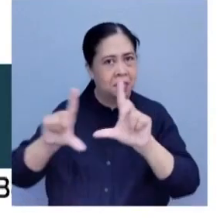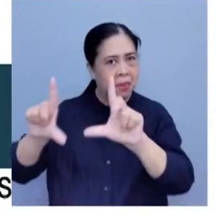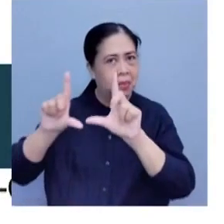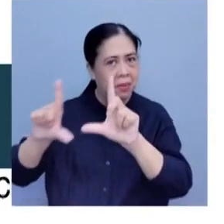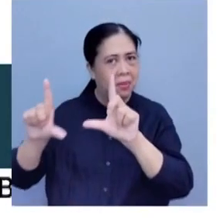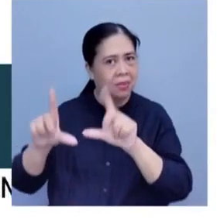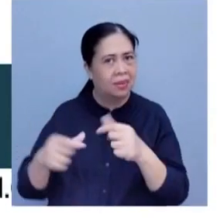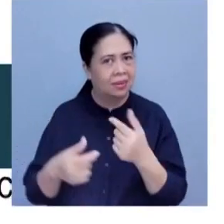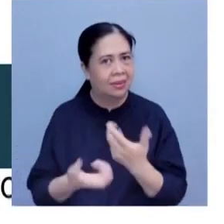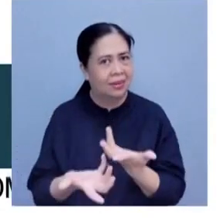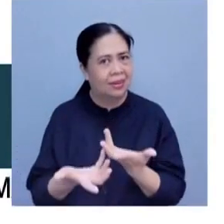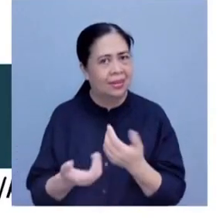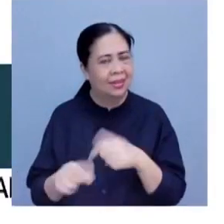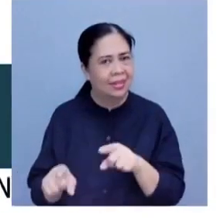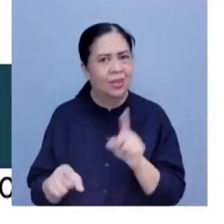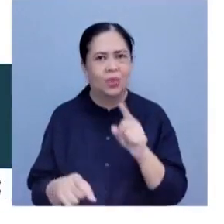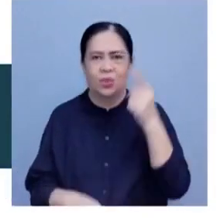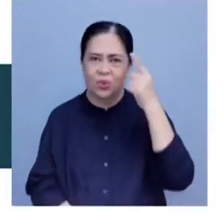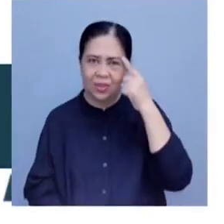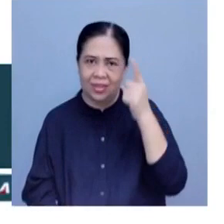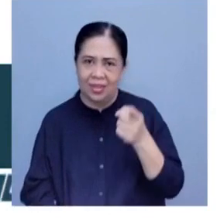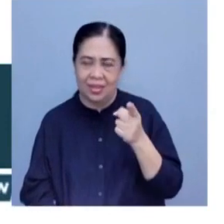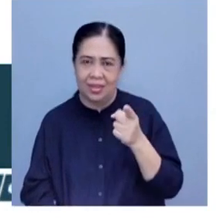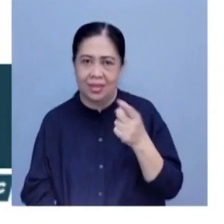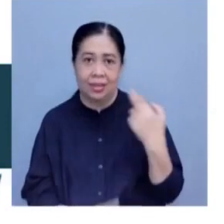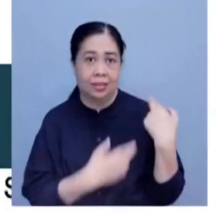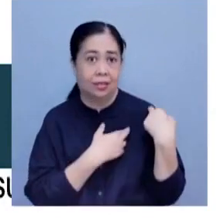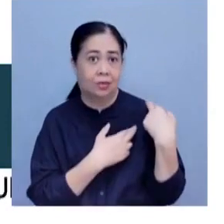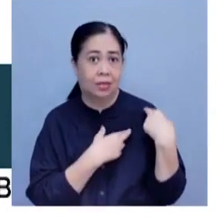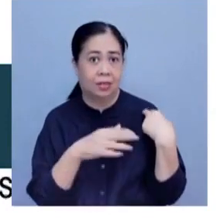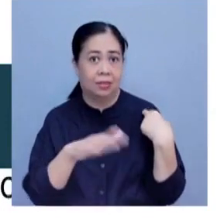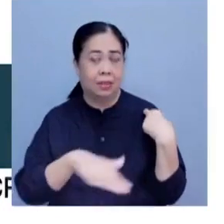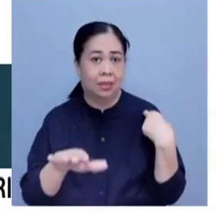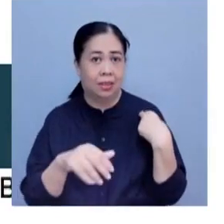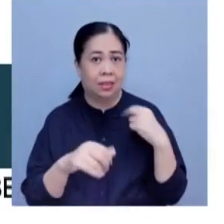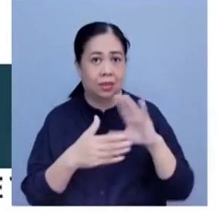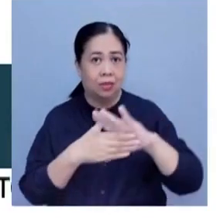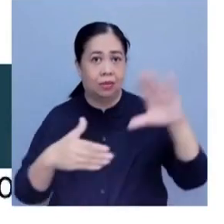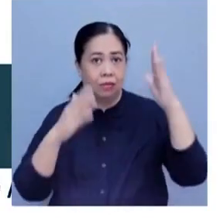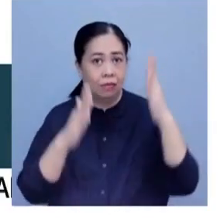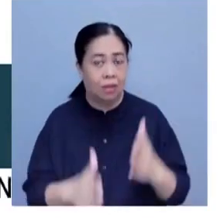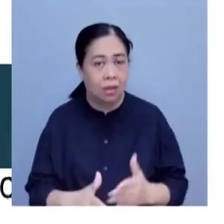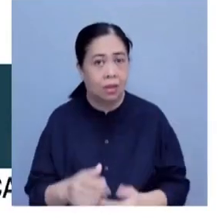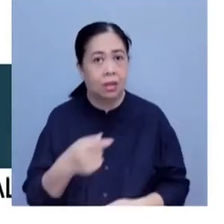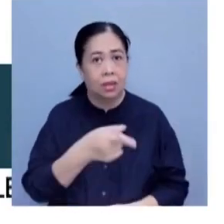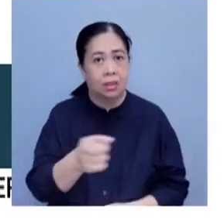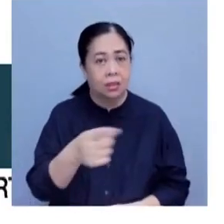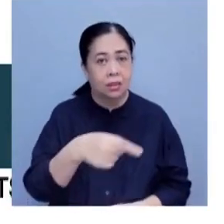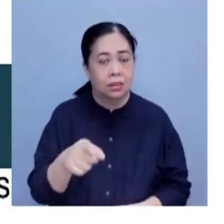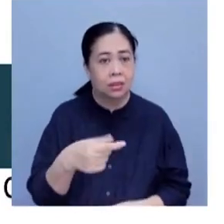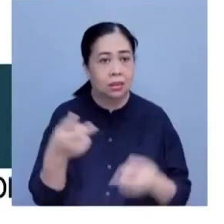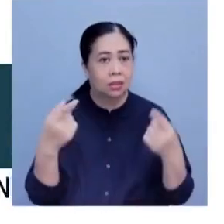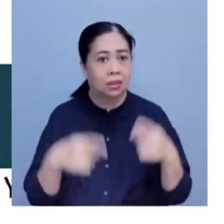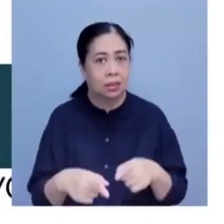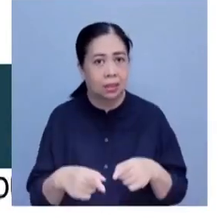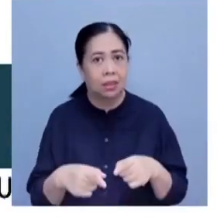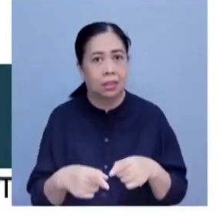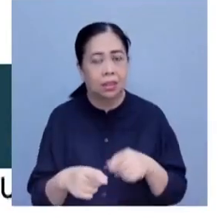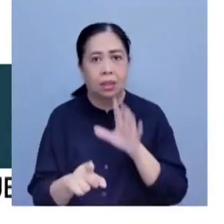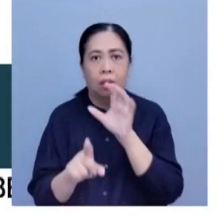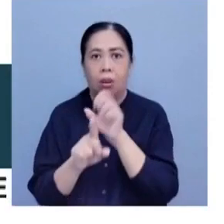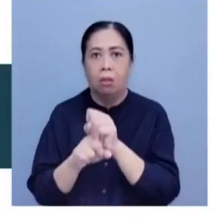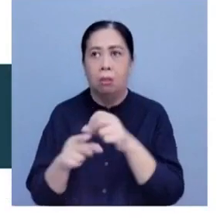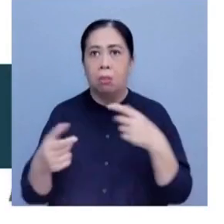na ito. Ano sa tingin mo ang responsibilidad nila? Ano ang masasabi mo dito sa nangyari na nakuha pa